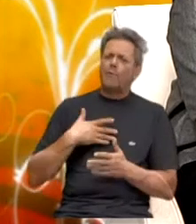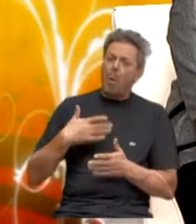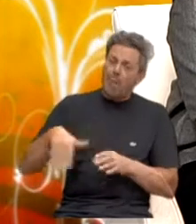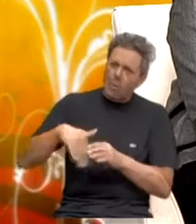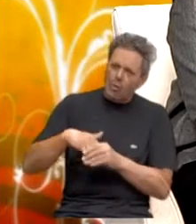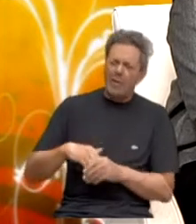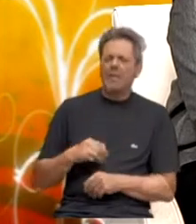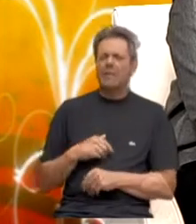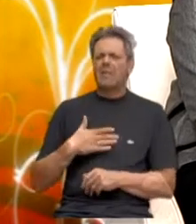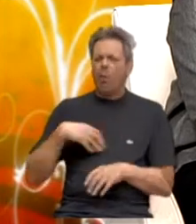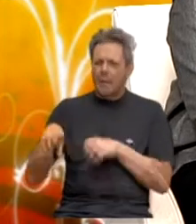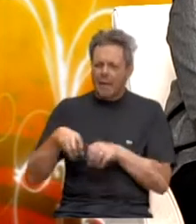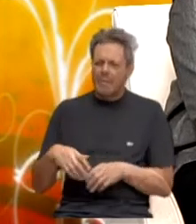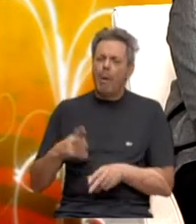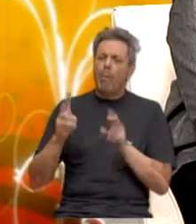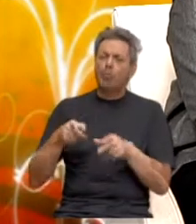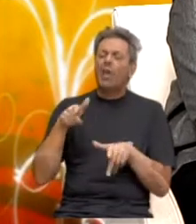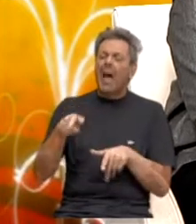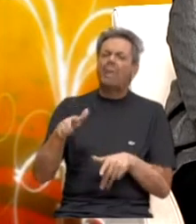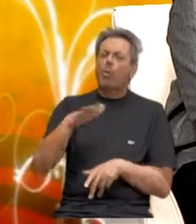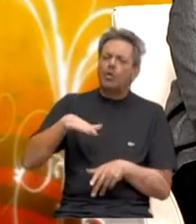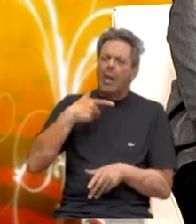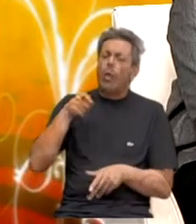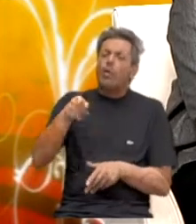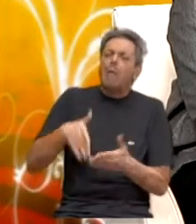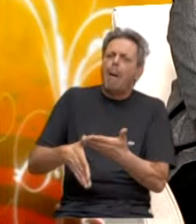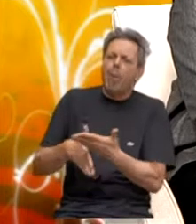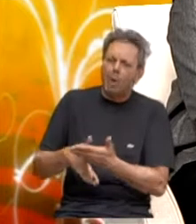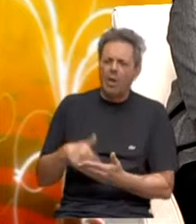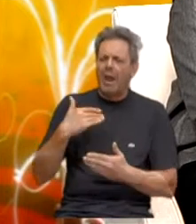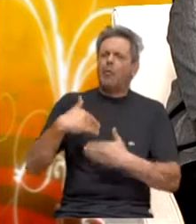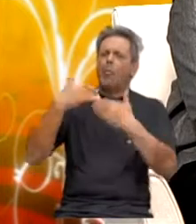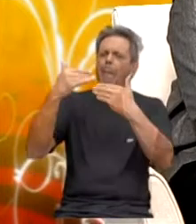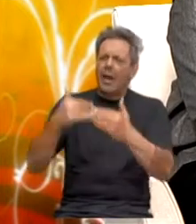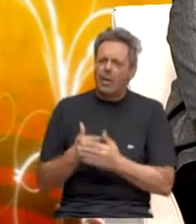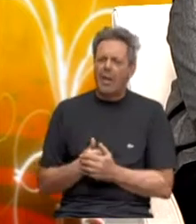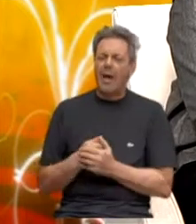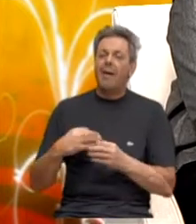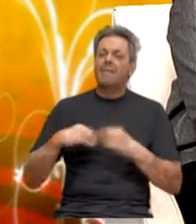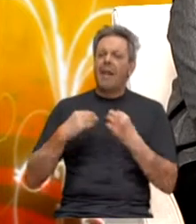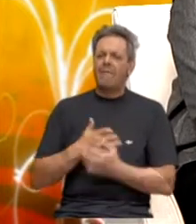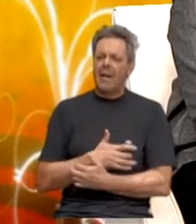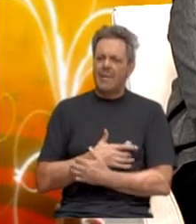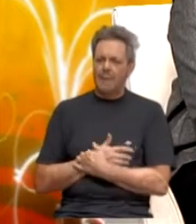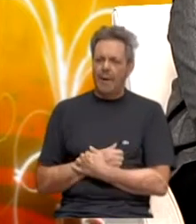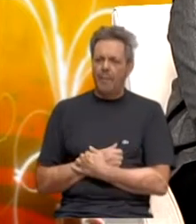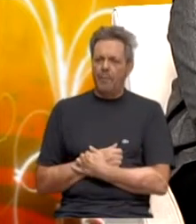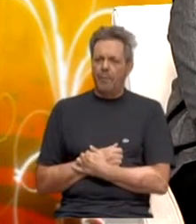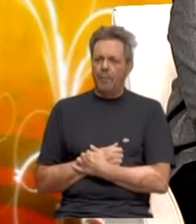svojim djelatnicima omoguće takvo okruženje koje će im pomoći radi unapređenja zdravlja srca.